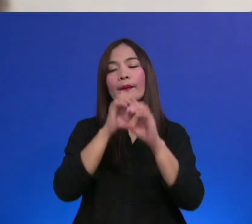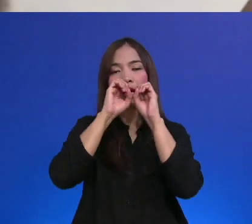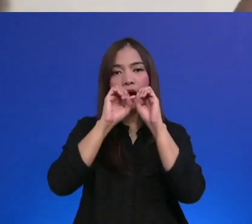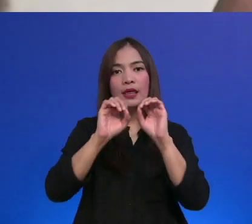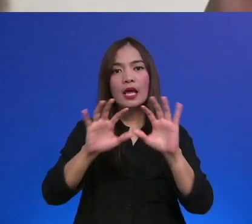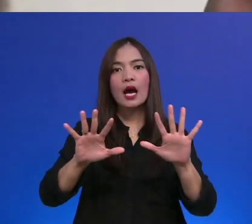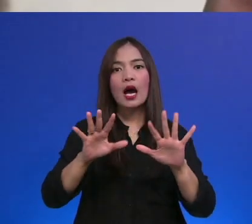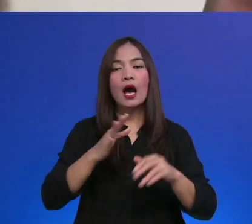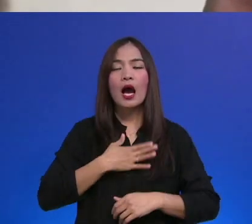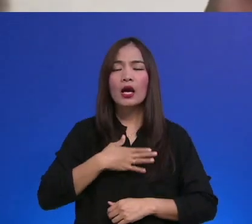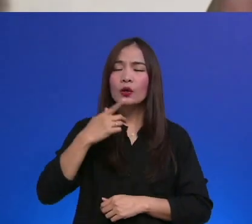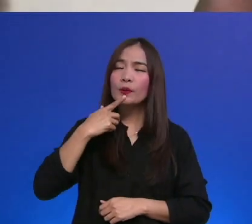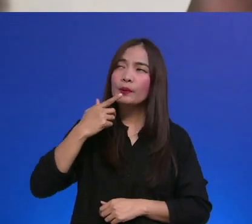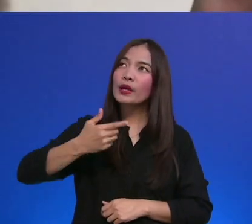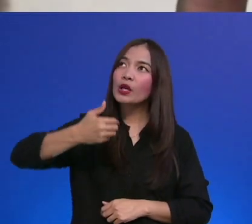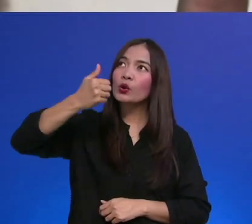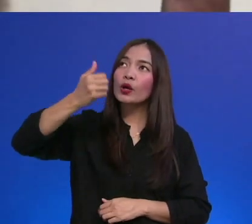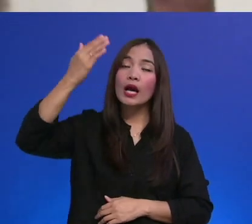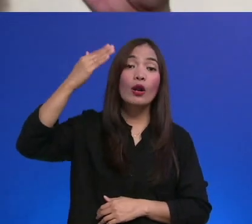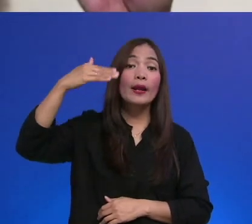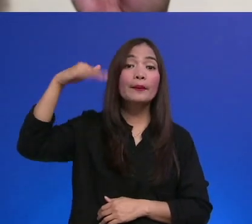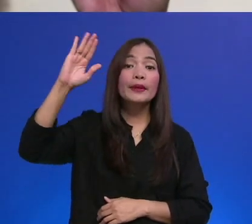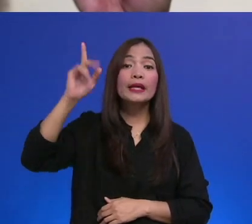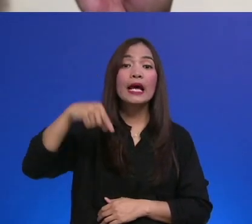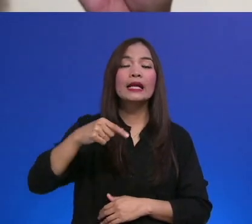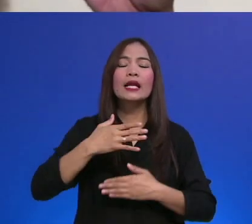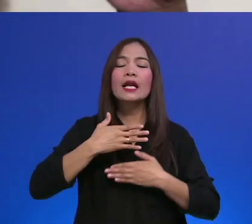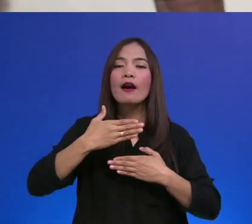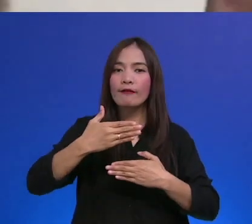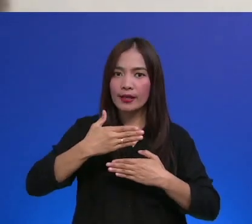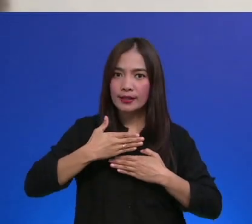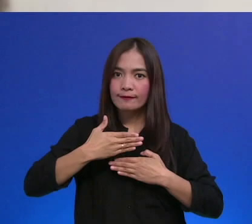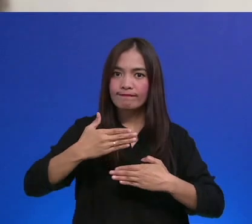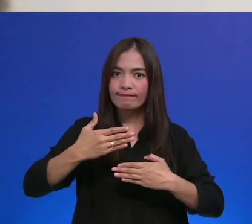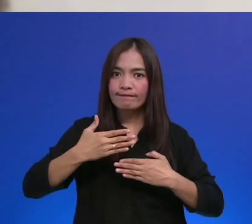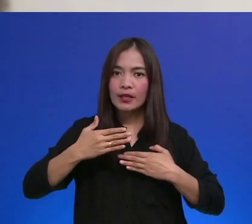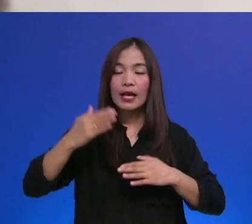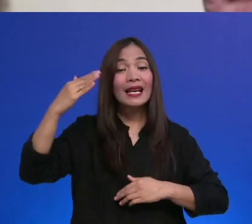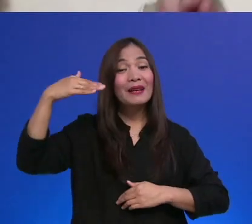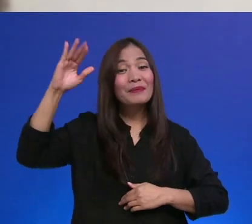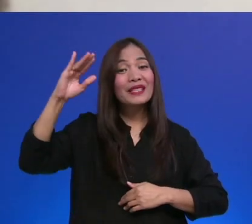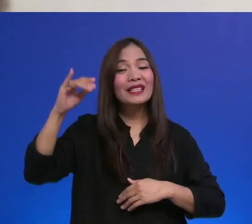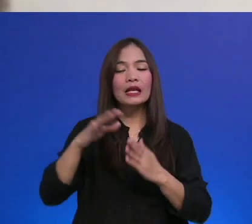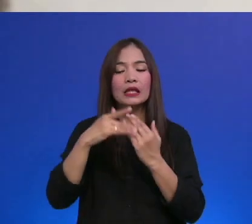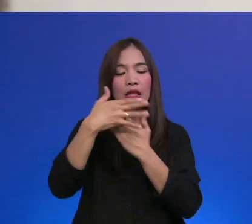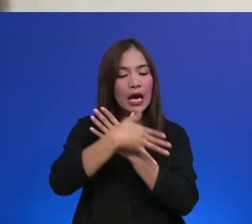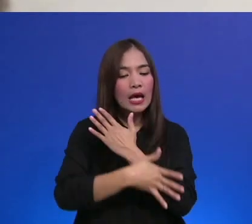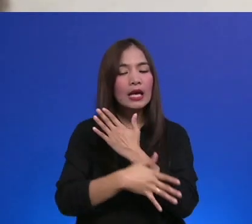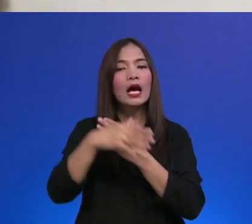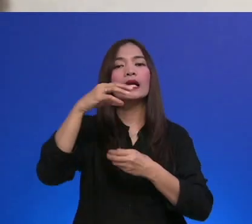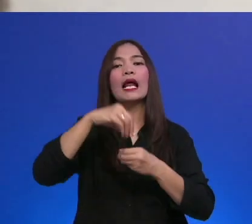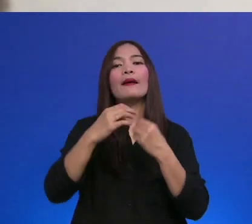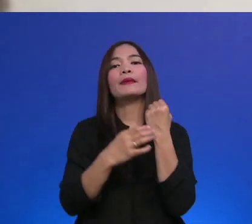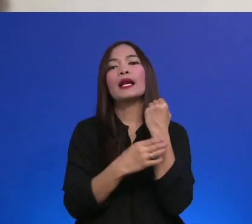kuperlu engkau lebih dari nafas lebih dari darah dalam dagingku